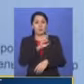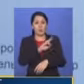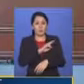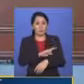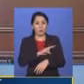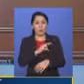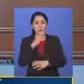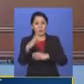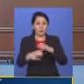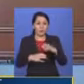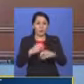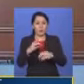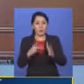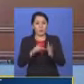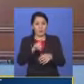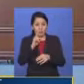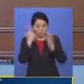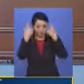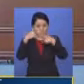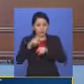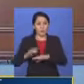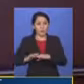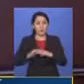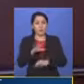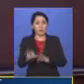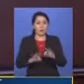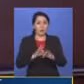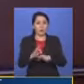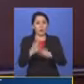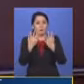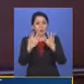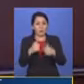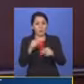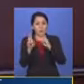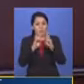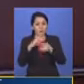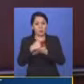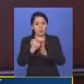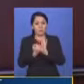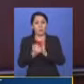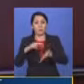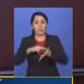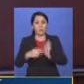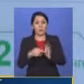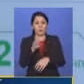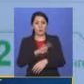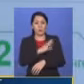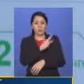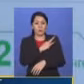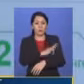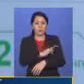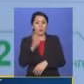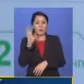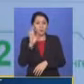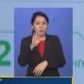активизировать работу Международного центра зеленых технологий и инвестиционных проектов. В завершении заседания утвержден план работы по